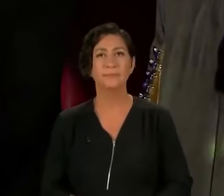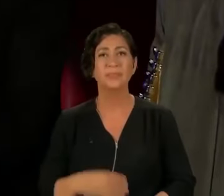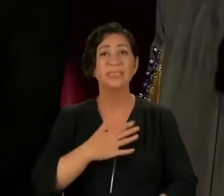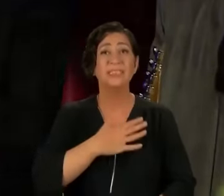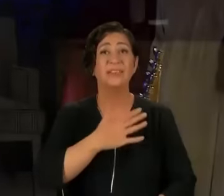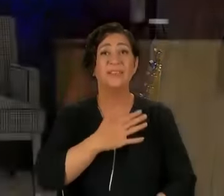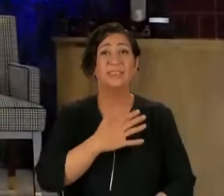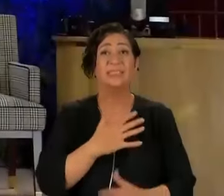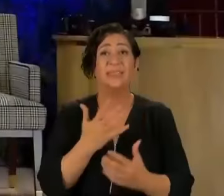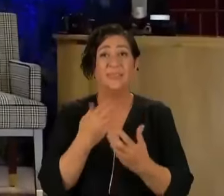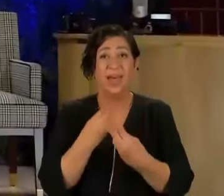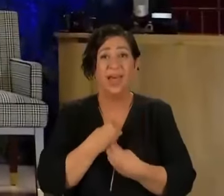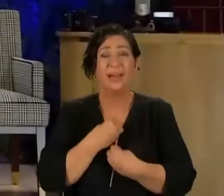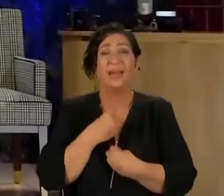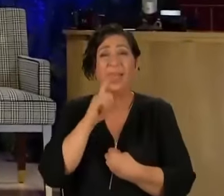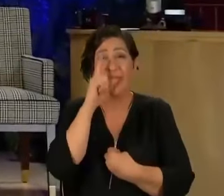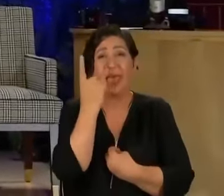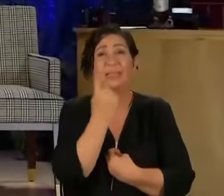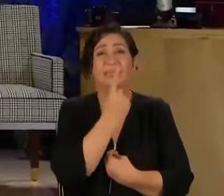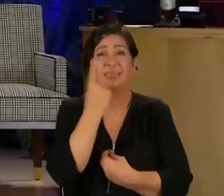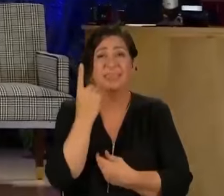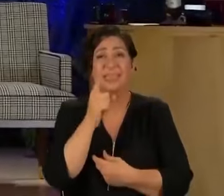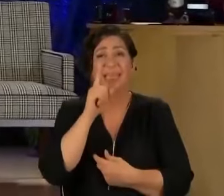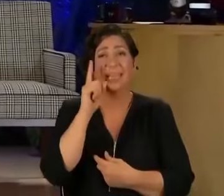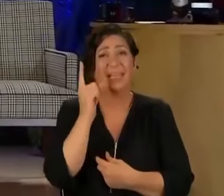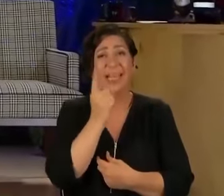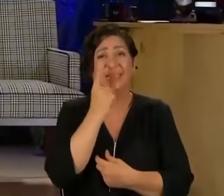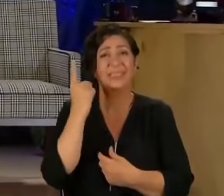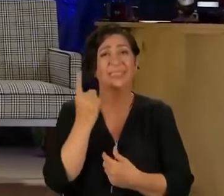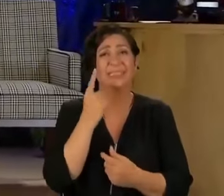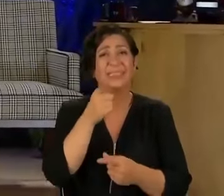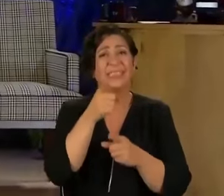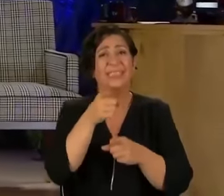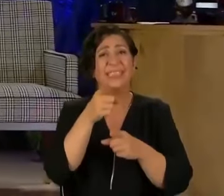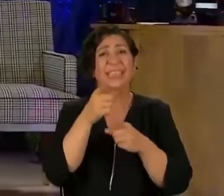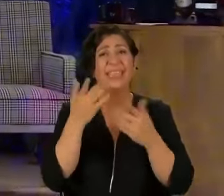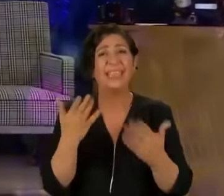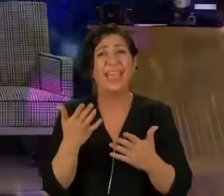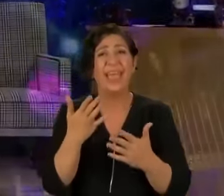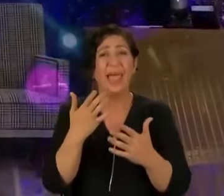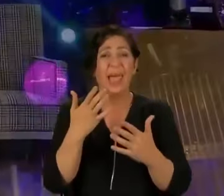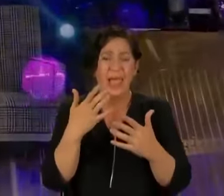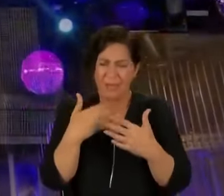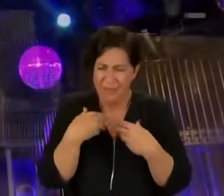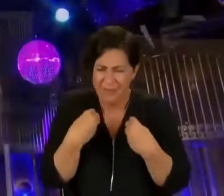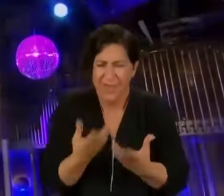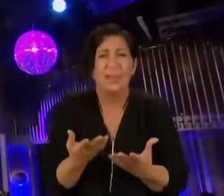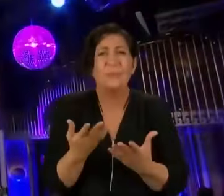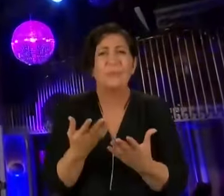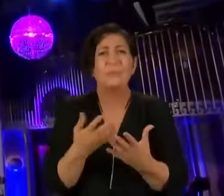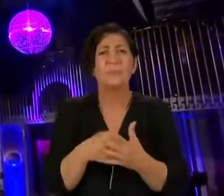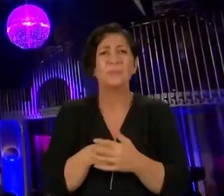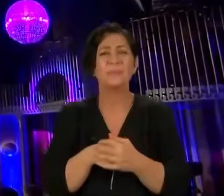Ötesi mi var yalnızlığı yalnız seninle aldattım.